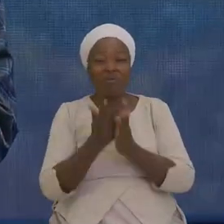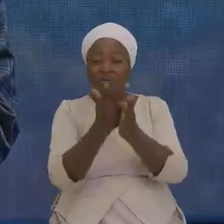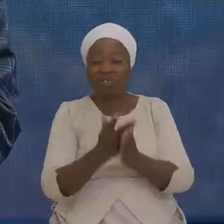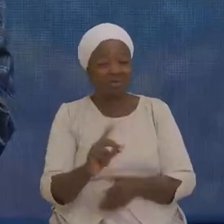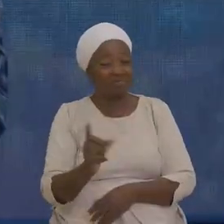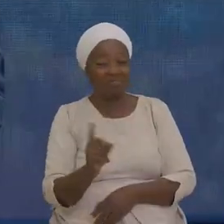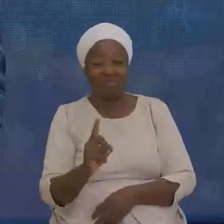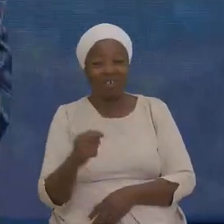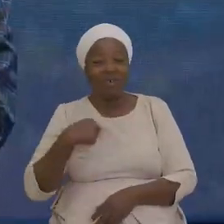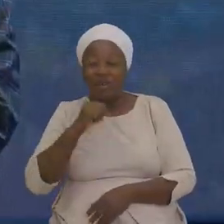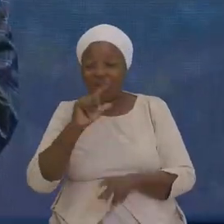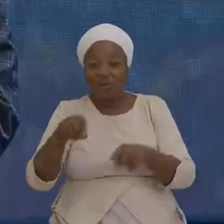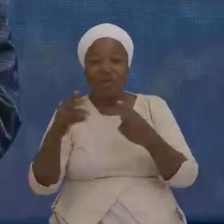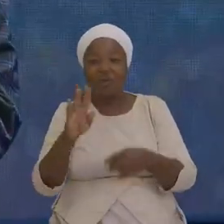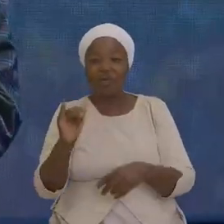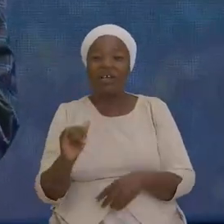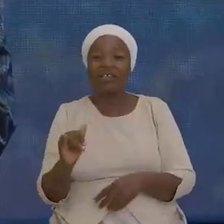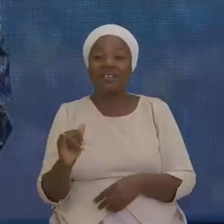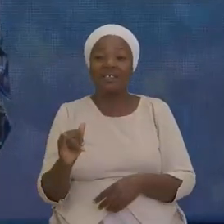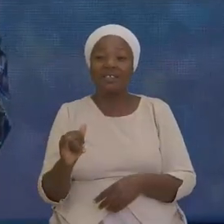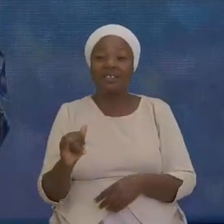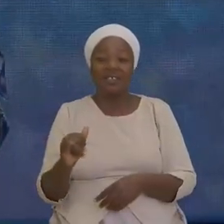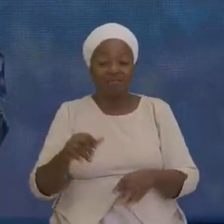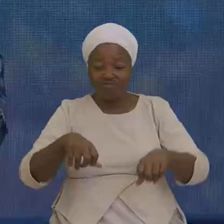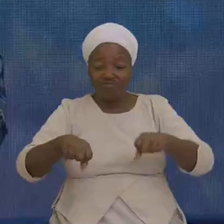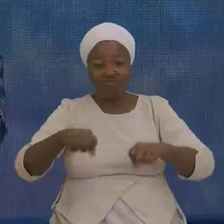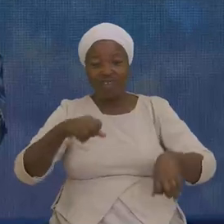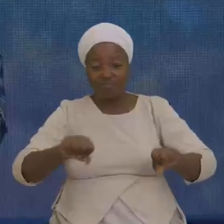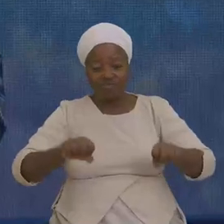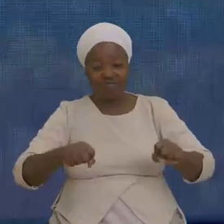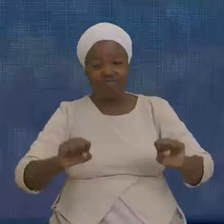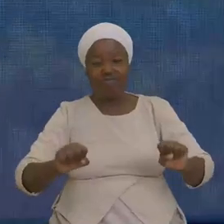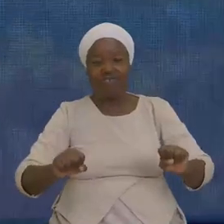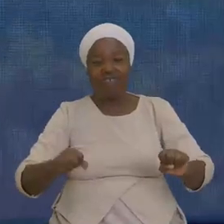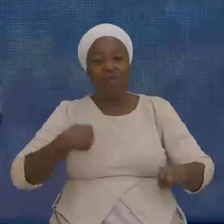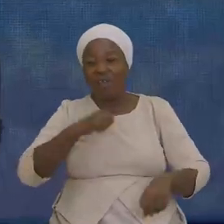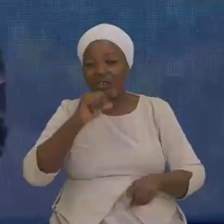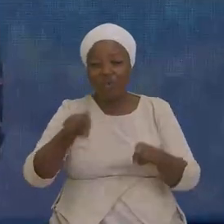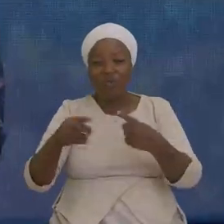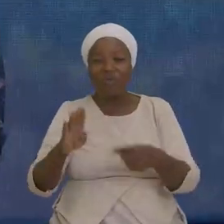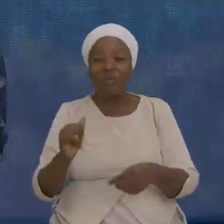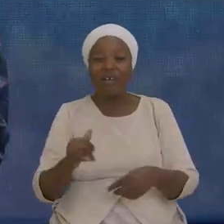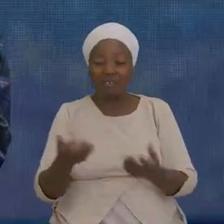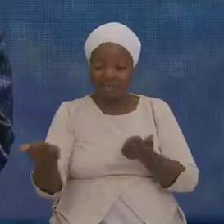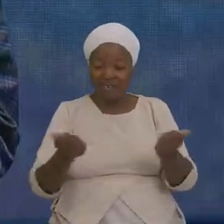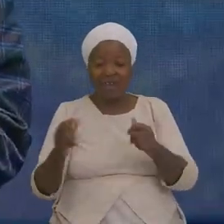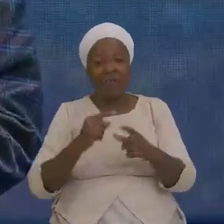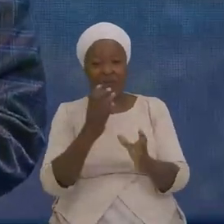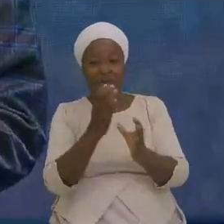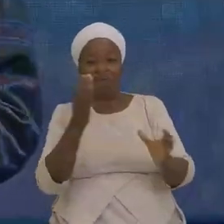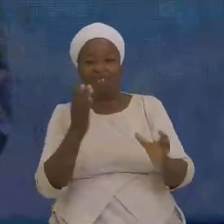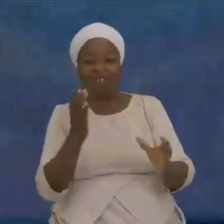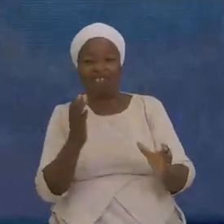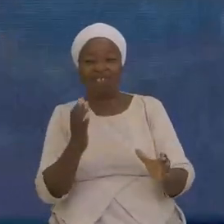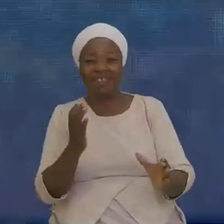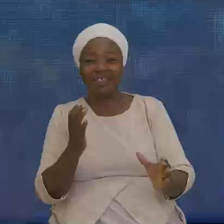Nous n'allons pas voir avec la barque. Nous ne voyageons pas avec la moto. Nous ne voyageons pas la voiture ou le